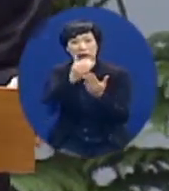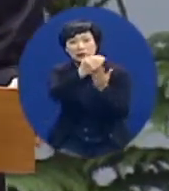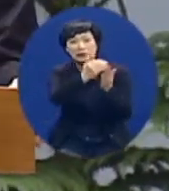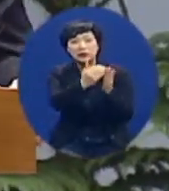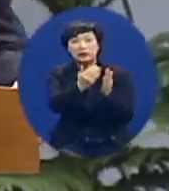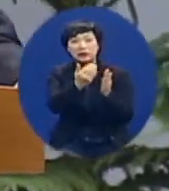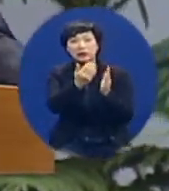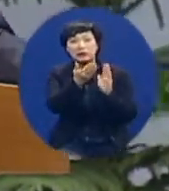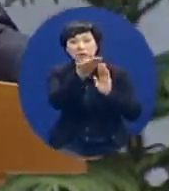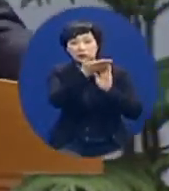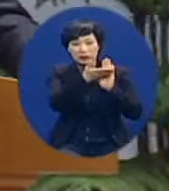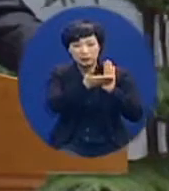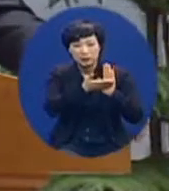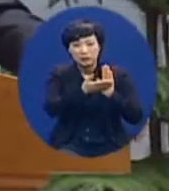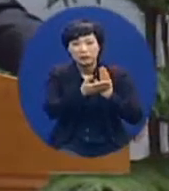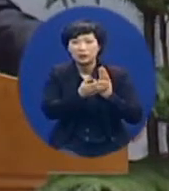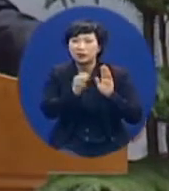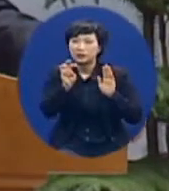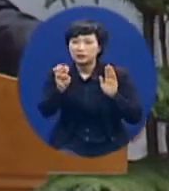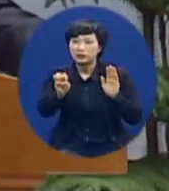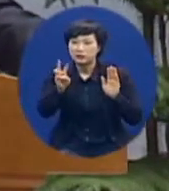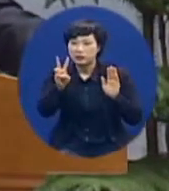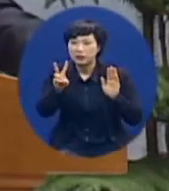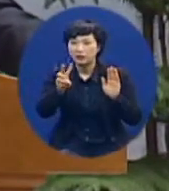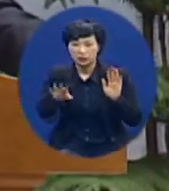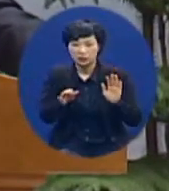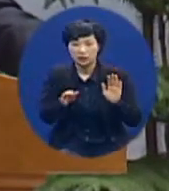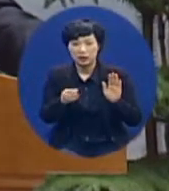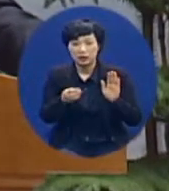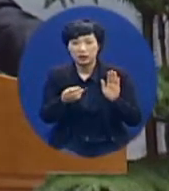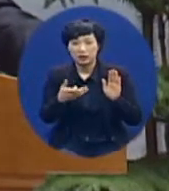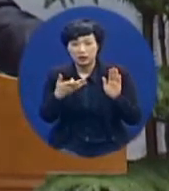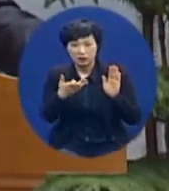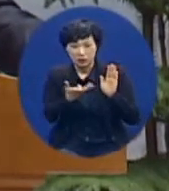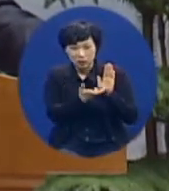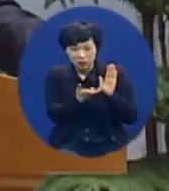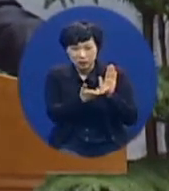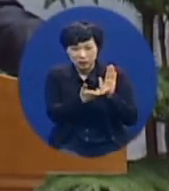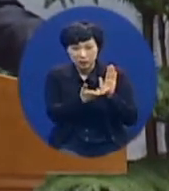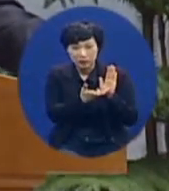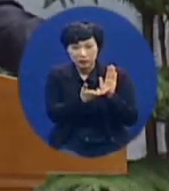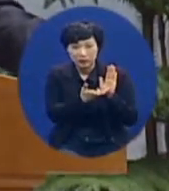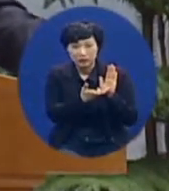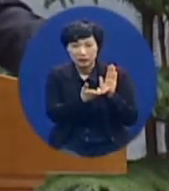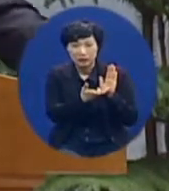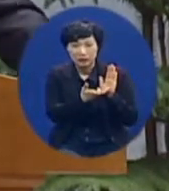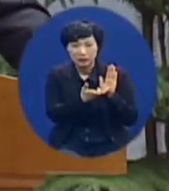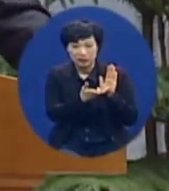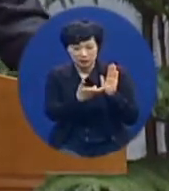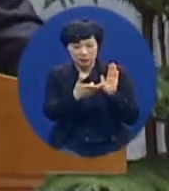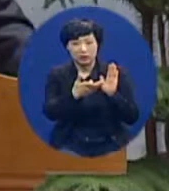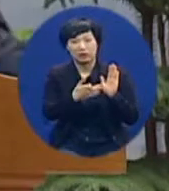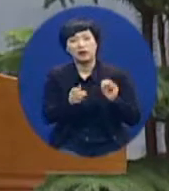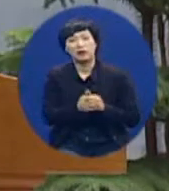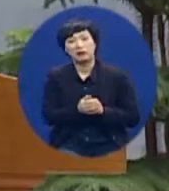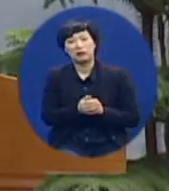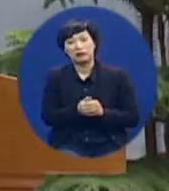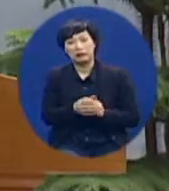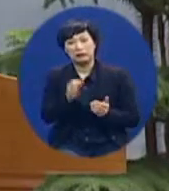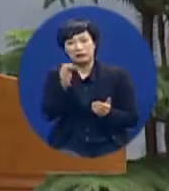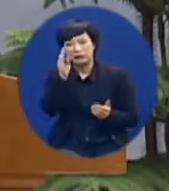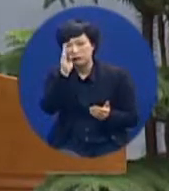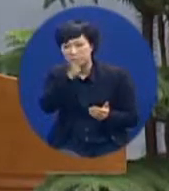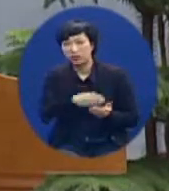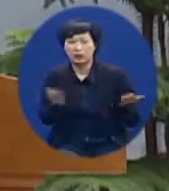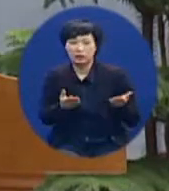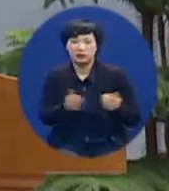graded at that time. 19번째 등급. Carpenter was ranked 19th. A carpenter